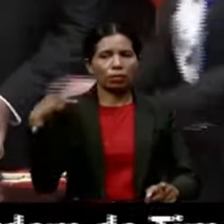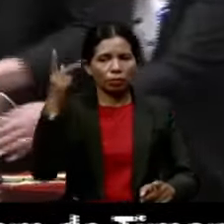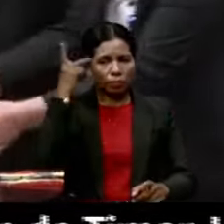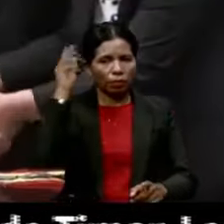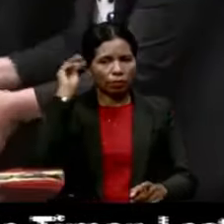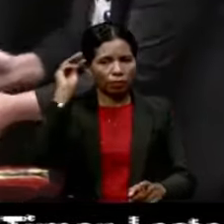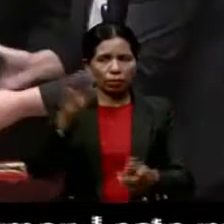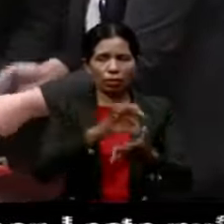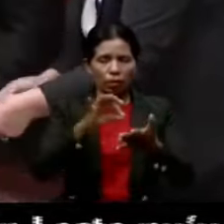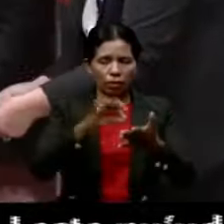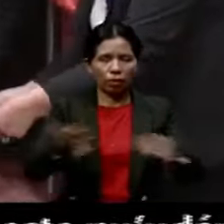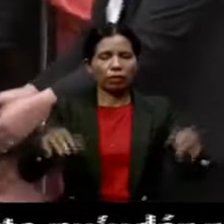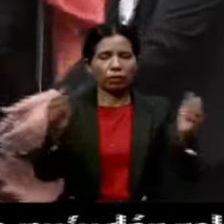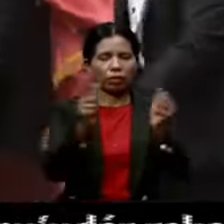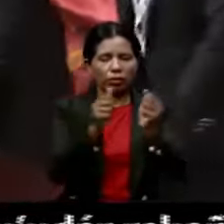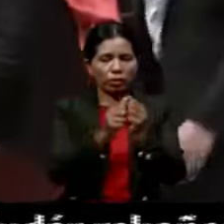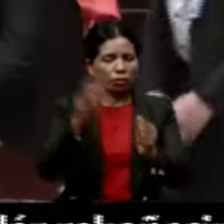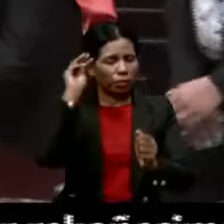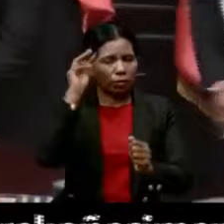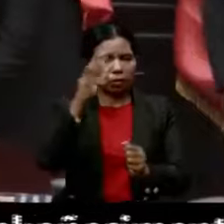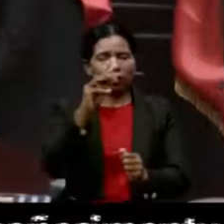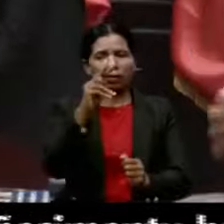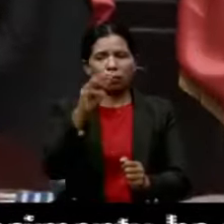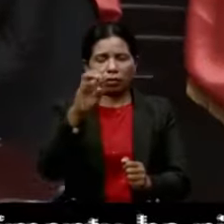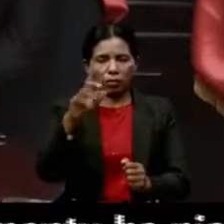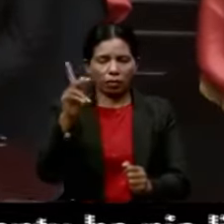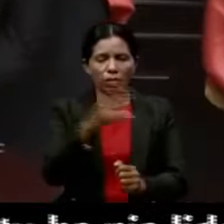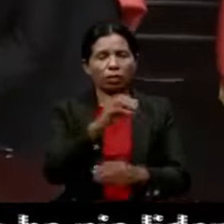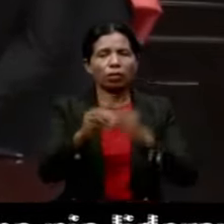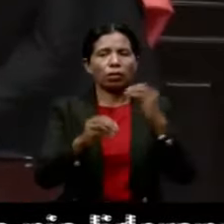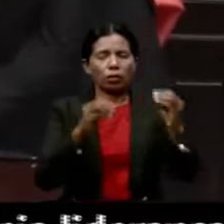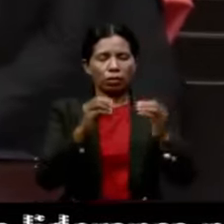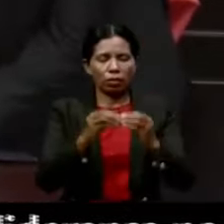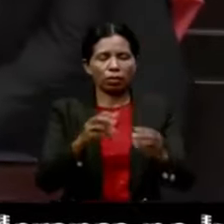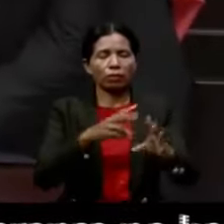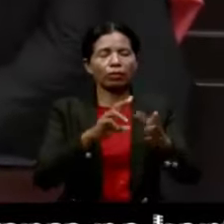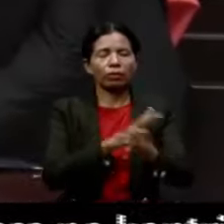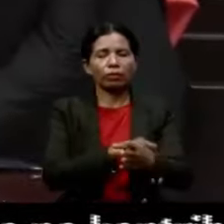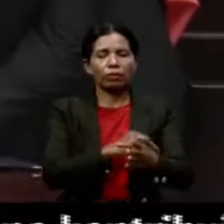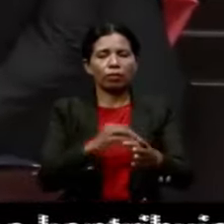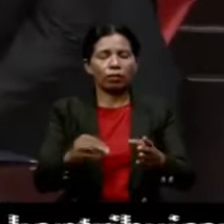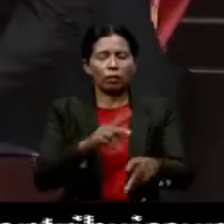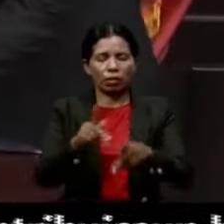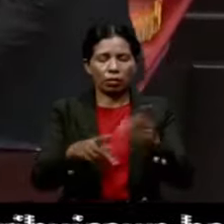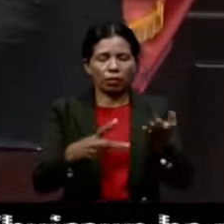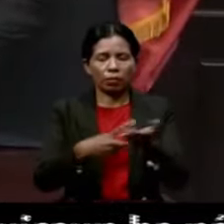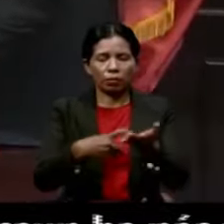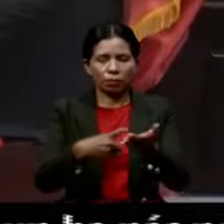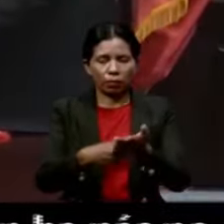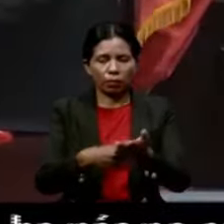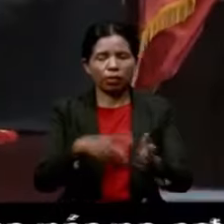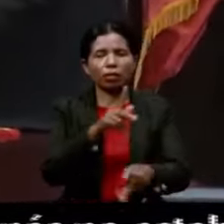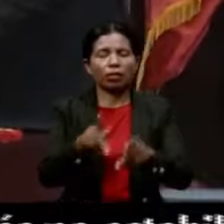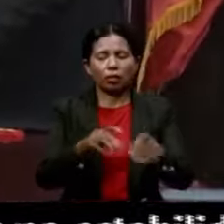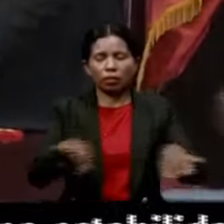primeiro-ministro, assina mos acordo com o ministro negócios estrangeiros na cooperação, com a baviza livre, ne bese e vale ba passaporte diplomata no